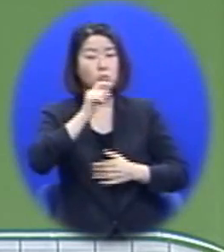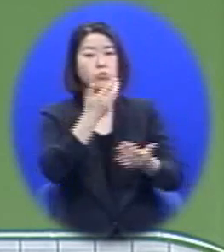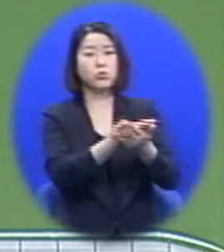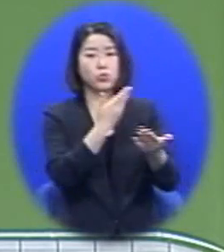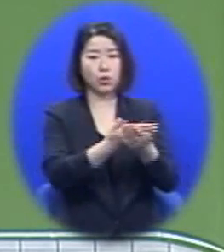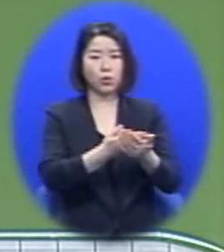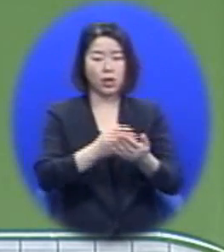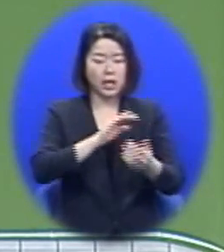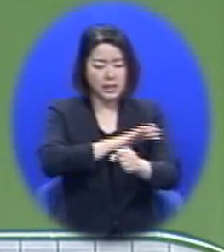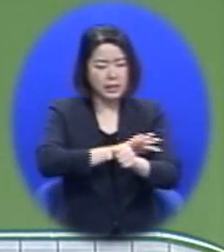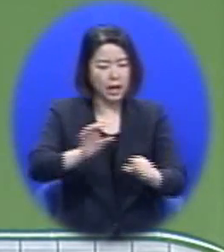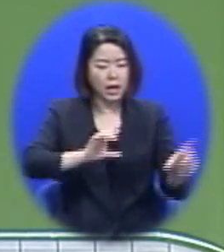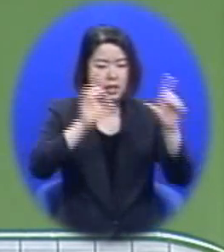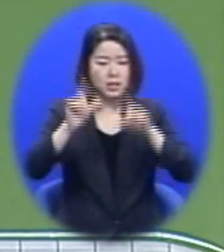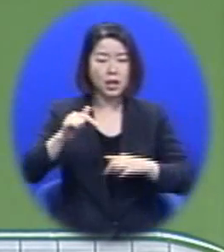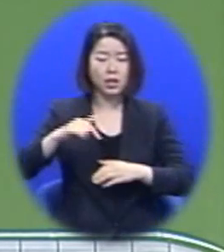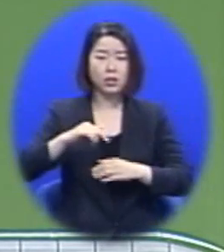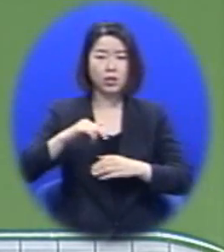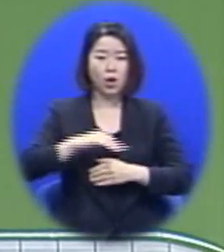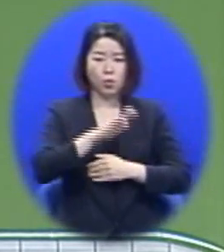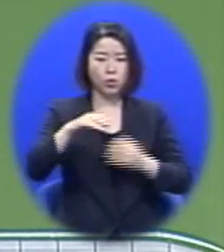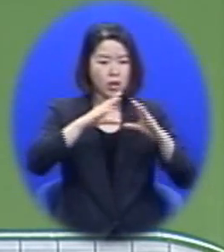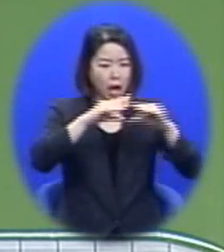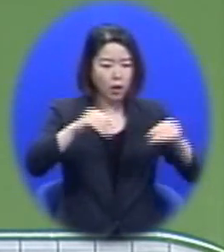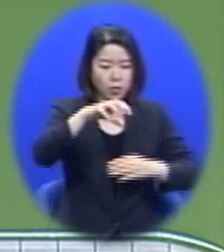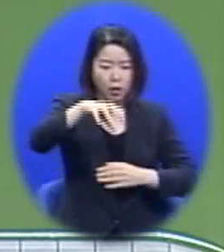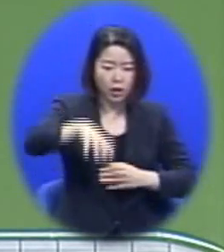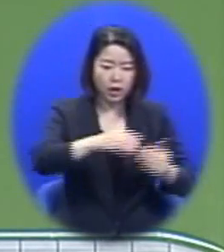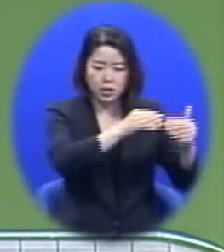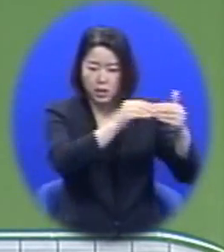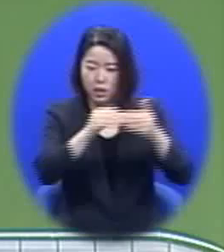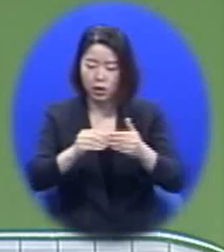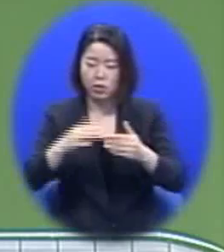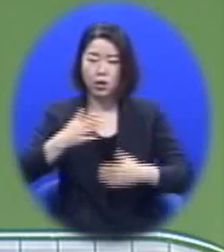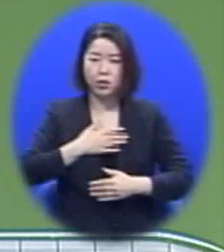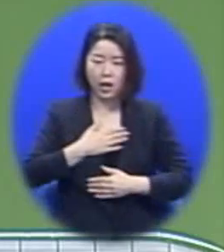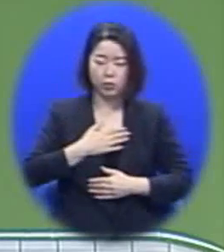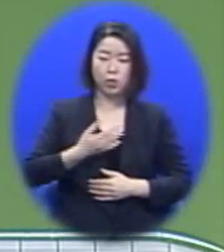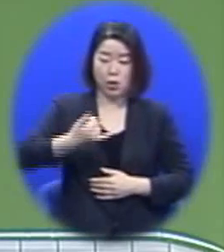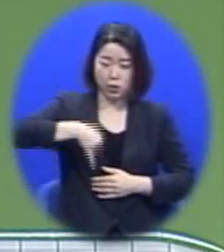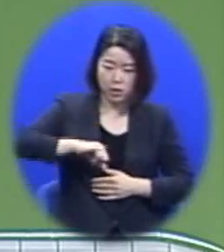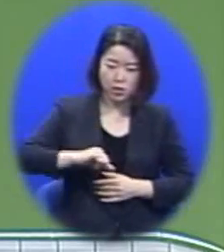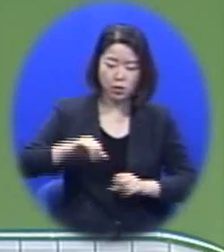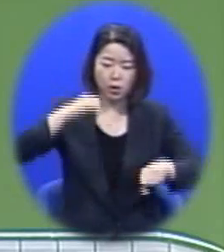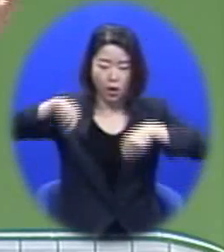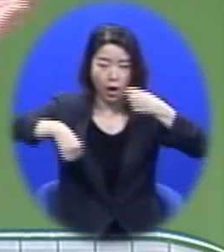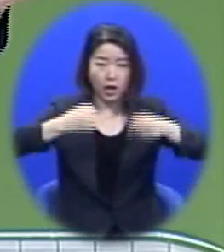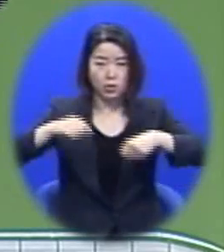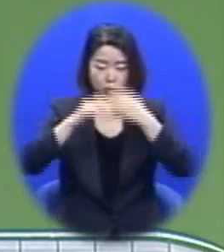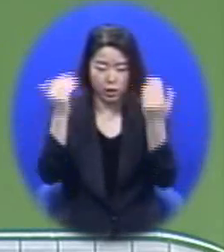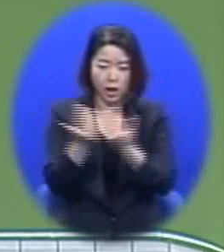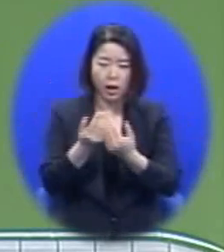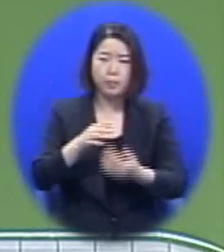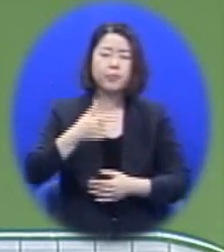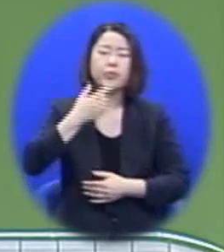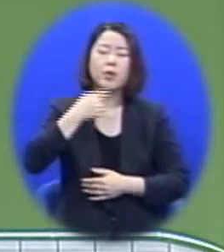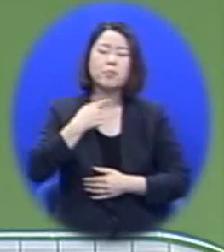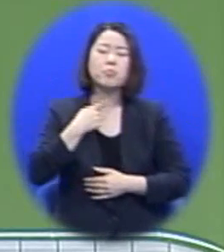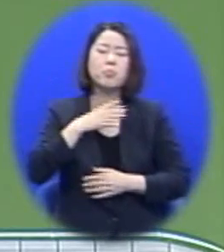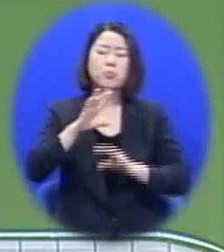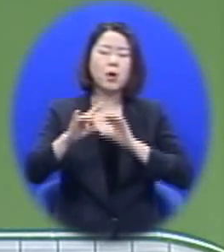우리를 애굽에서 여기까지 이끌어내서 우리도, 우리 자녀들도, 우리 가축들도 다 목말라 죽게 만드는